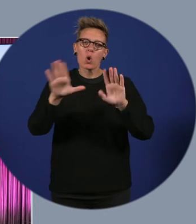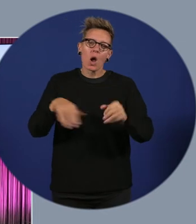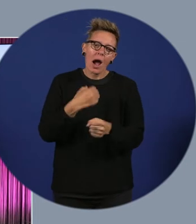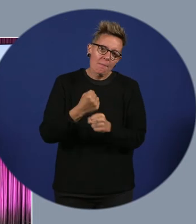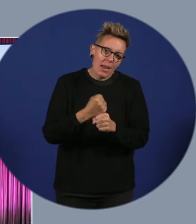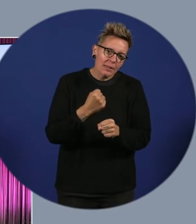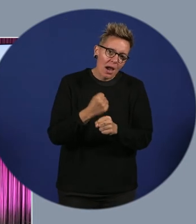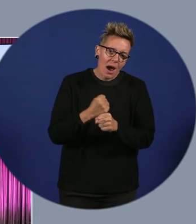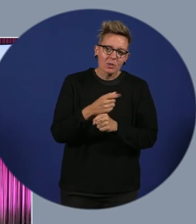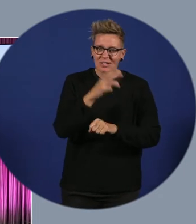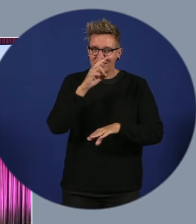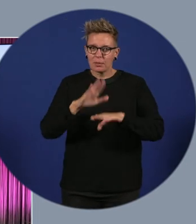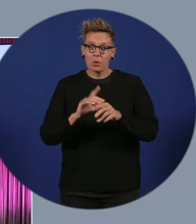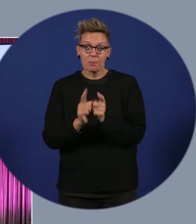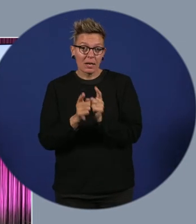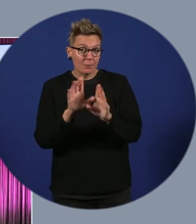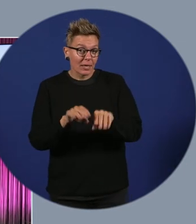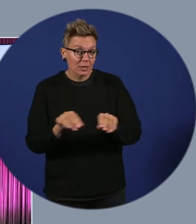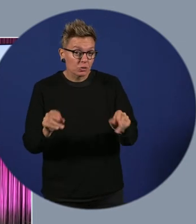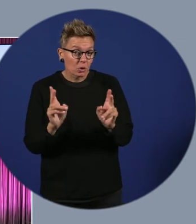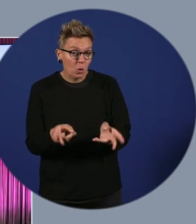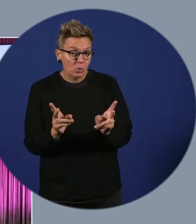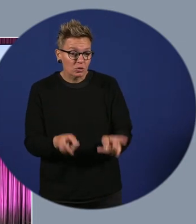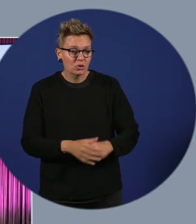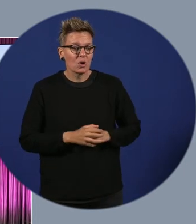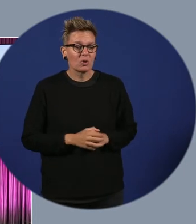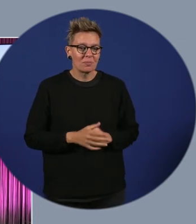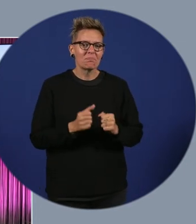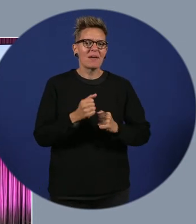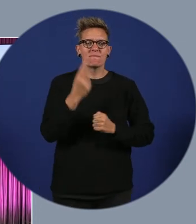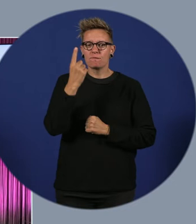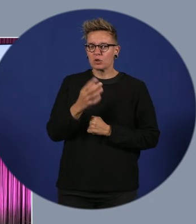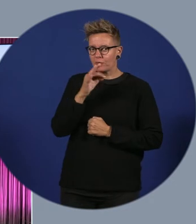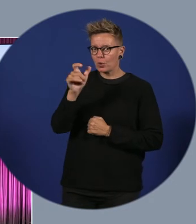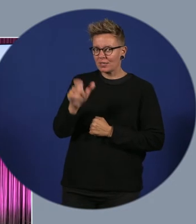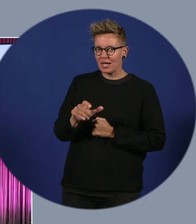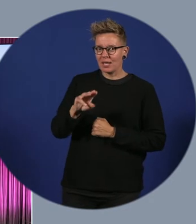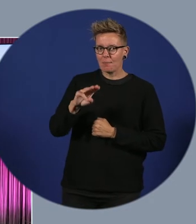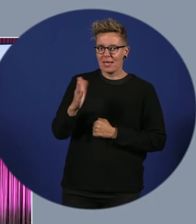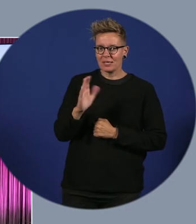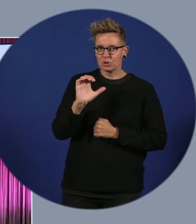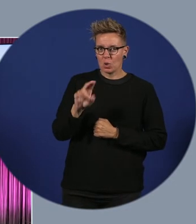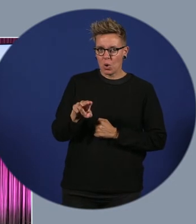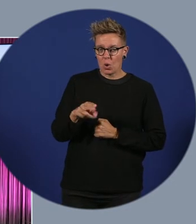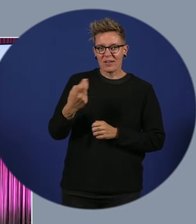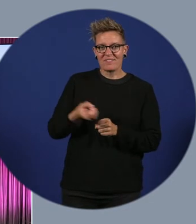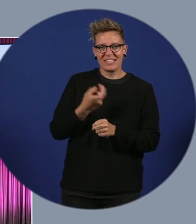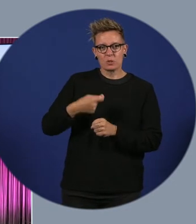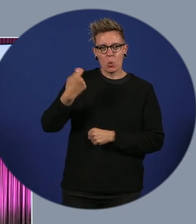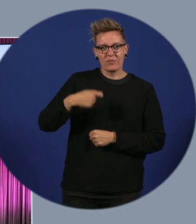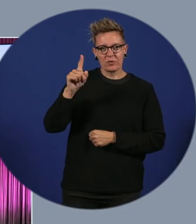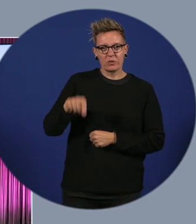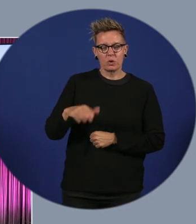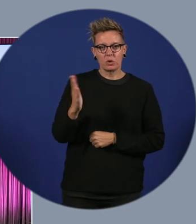och framförallt sett då det preliminära resultatet. Men jag tänker att jag ska börja med dig, Mason Joakimsbarn Persson, vice ordförande för